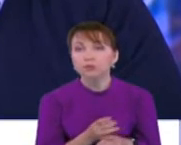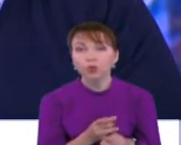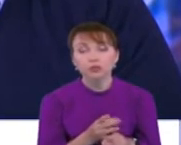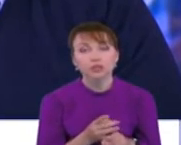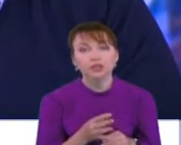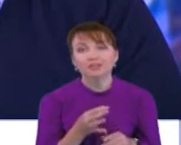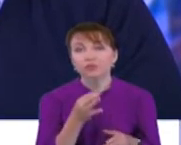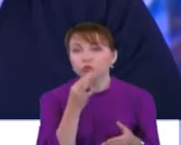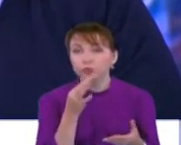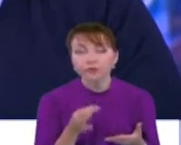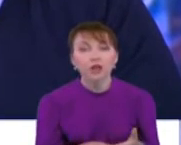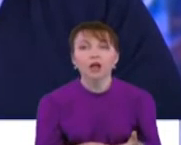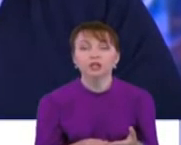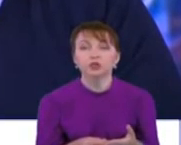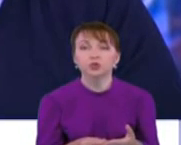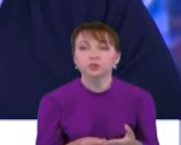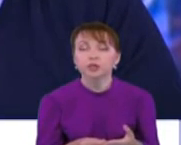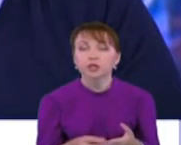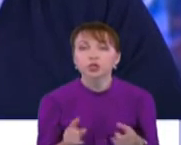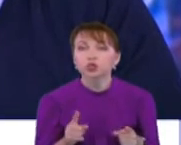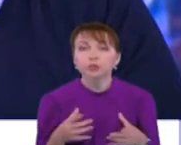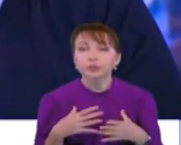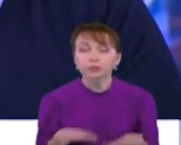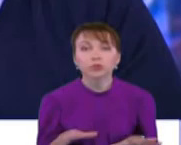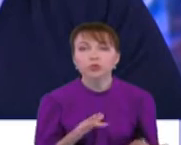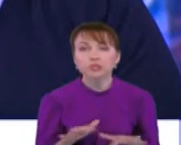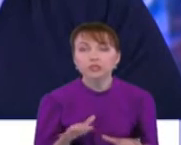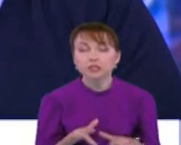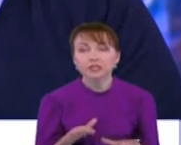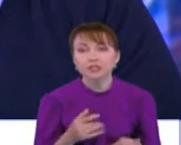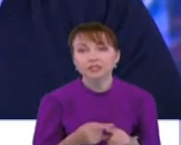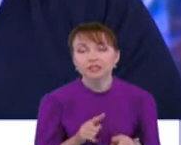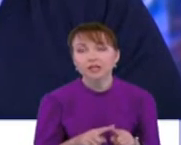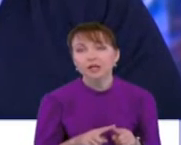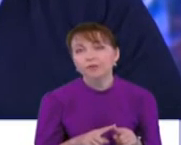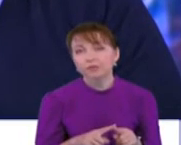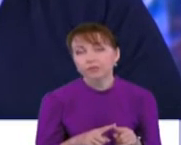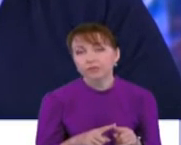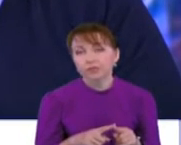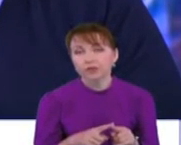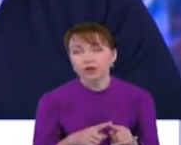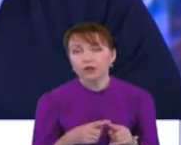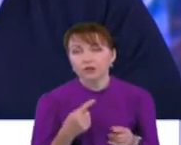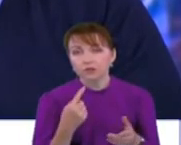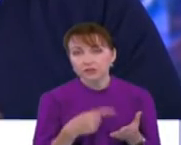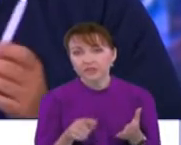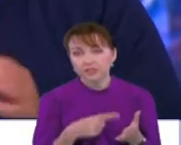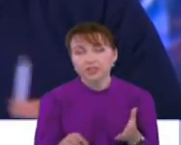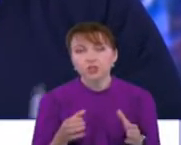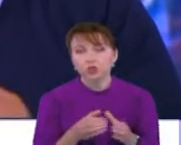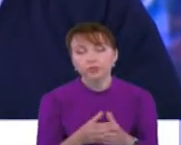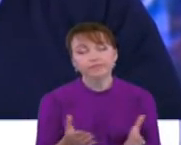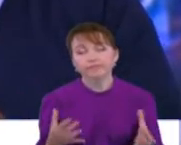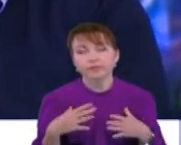відповідальністю, там, і, значить, щоб не було дії диверсійних цих груп і так далі, На жаль, воно не відбулося. От